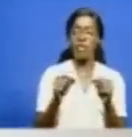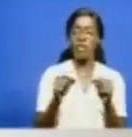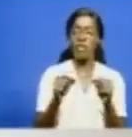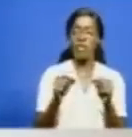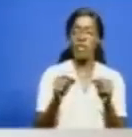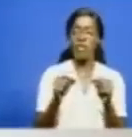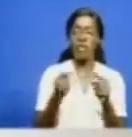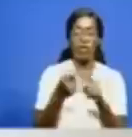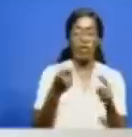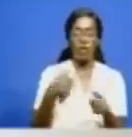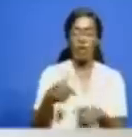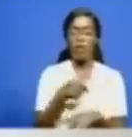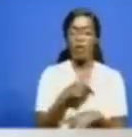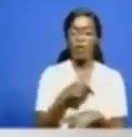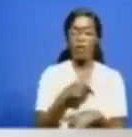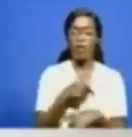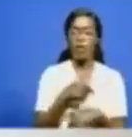kutoka kwetu.